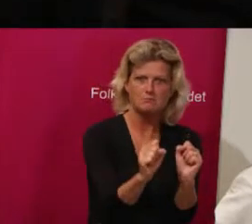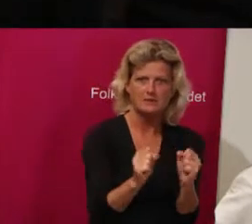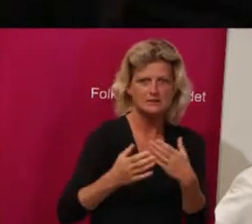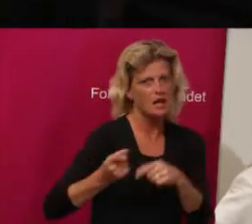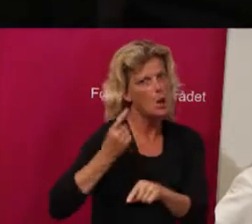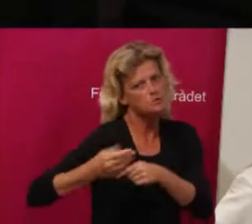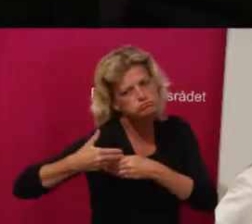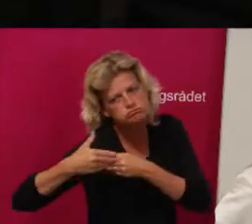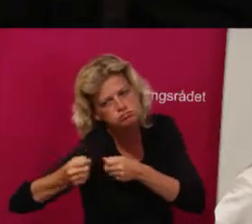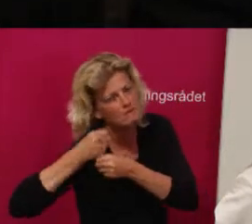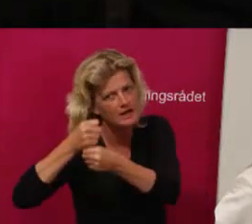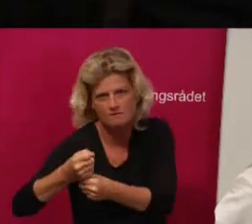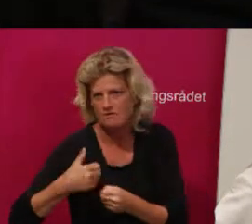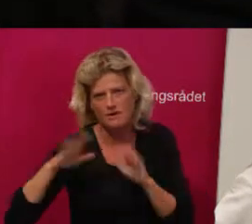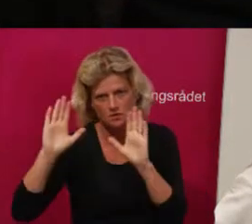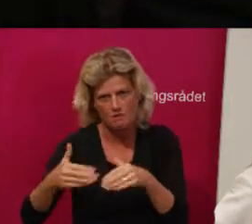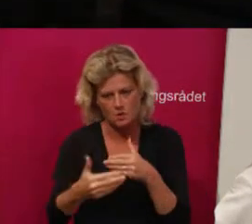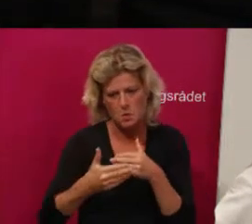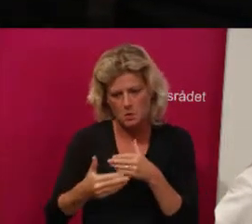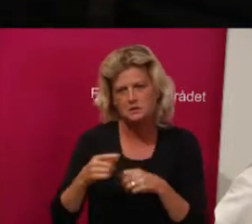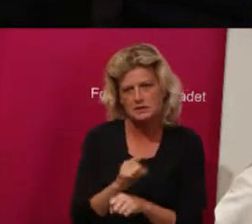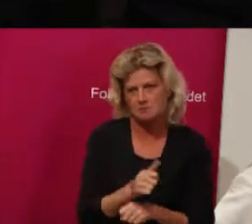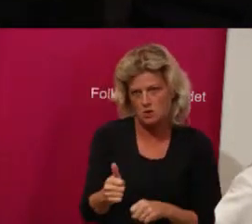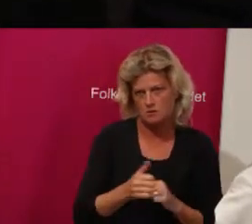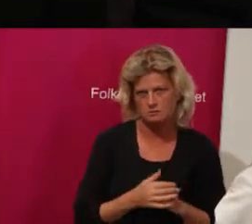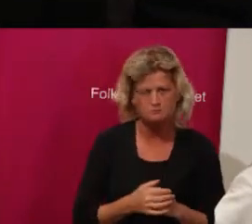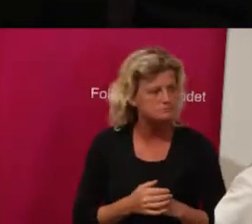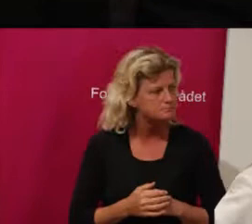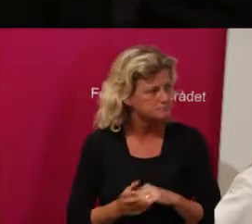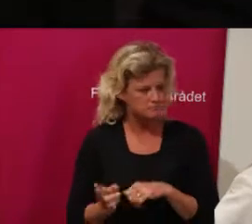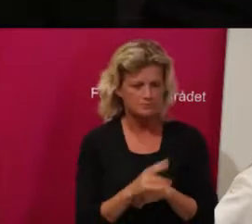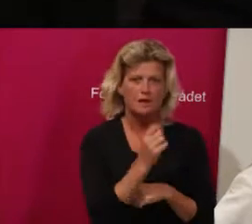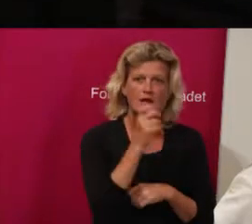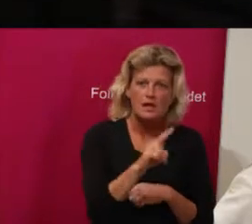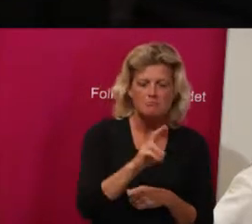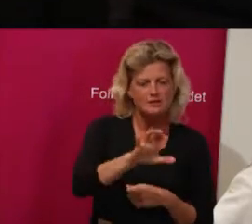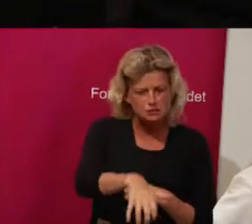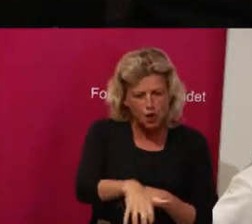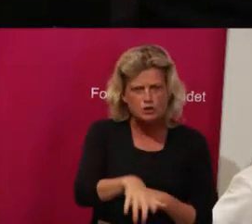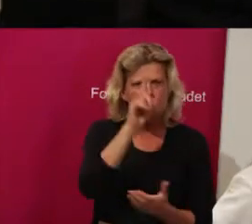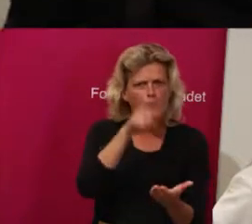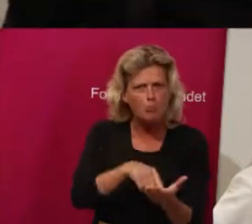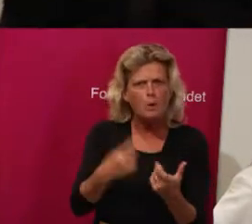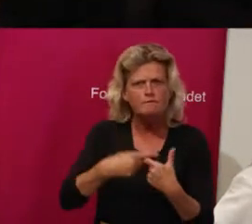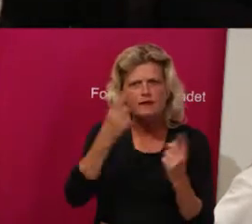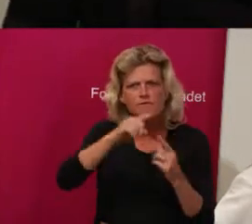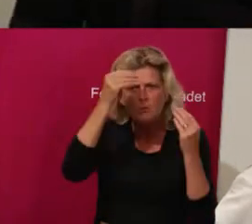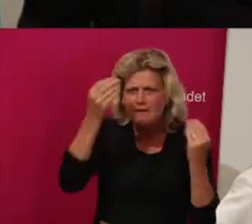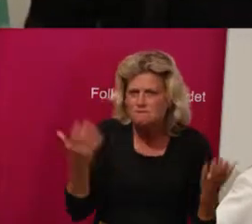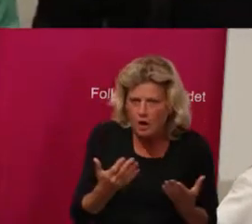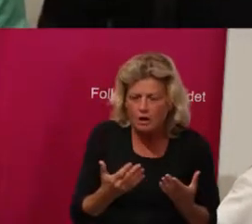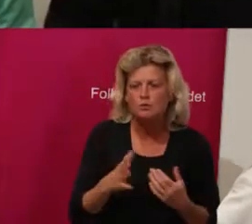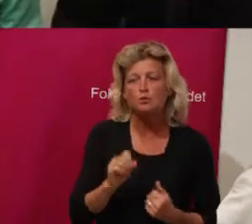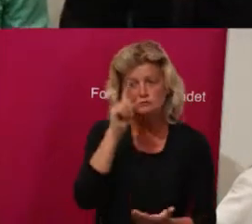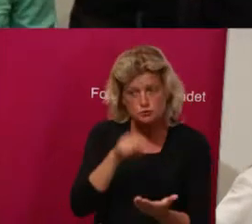långsiktiga. Men Gunilla, statens avsikt med folkbildningen är ju att man ska bli